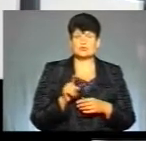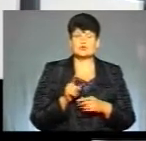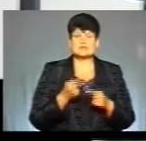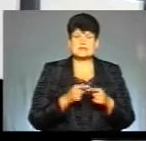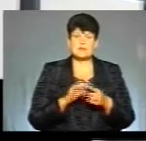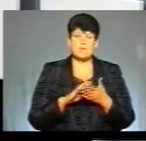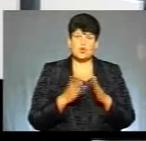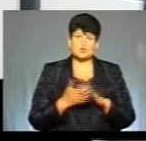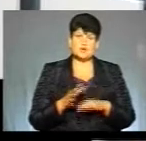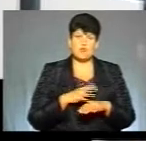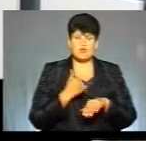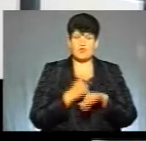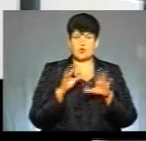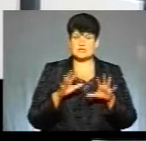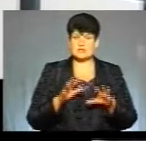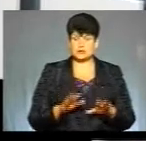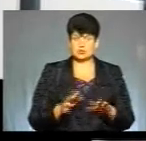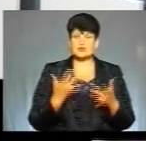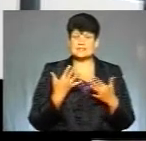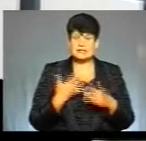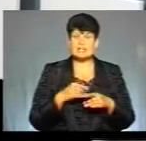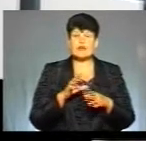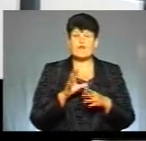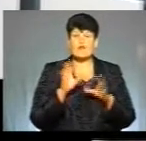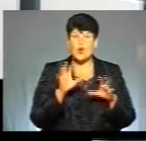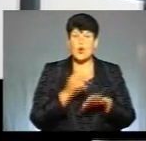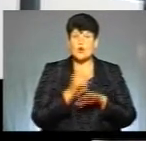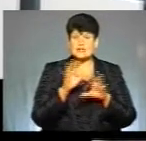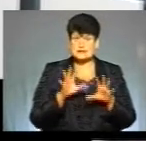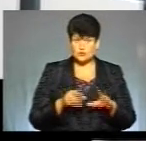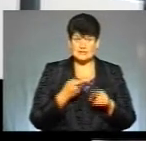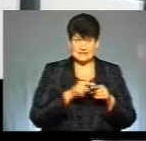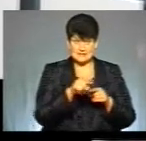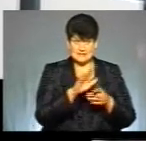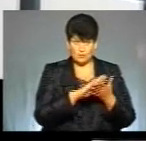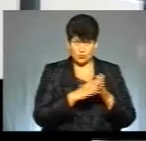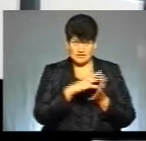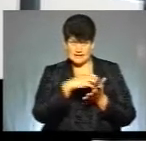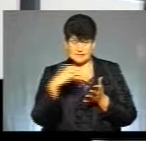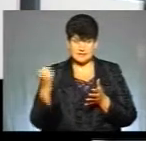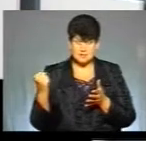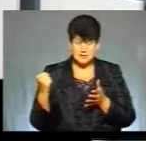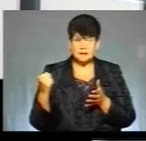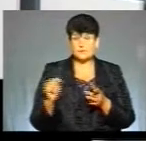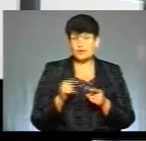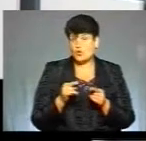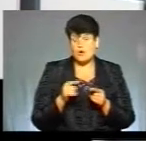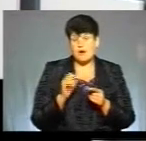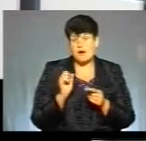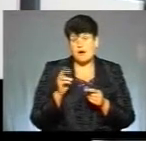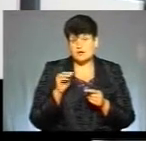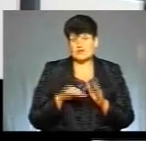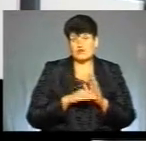положення містилися в Конституції. Оскільки з Конституції такі положення вилучені, то як акт вищої юридичної